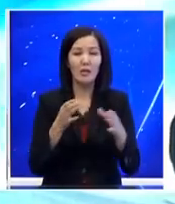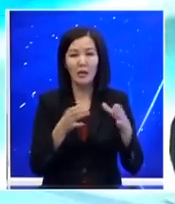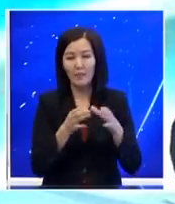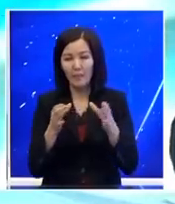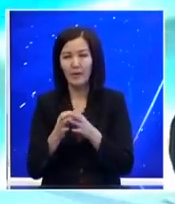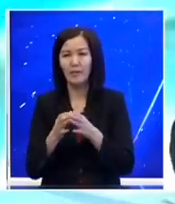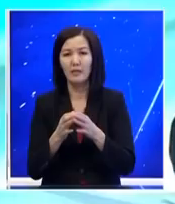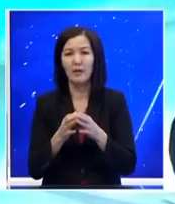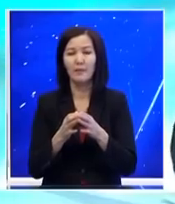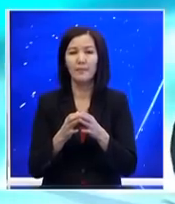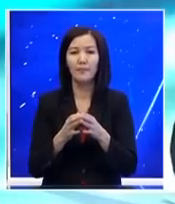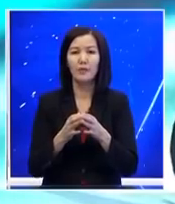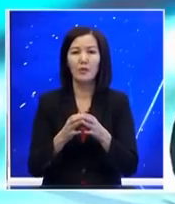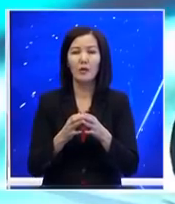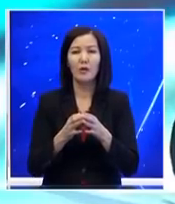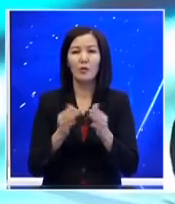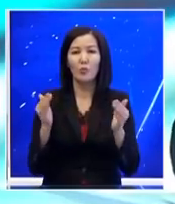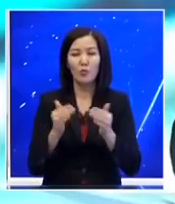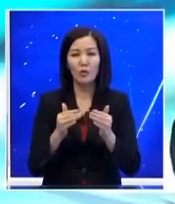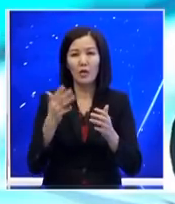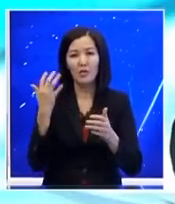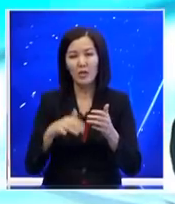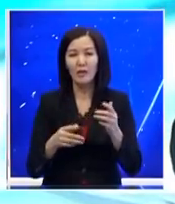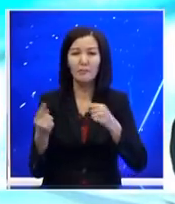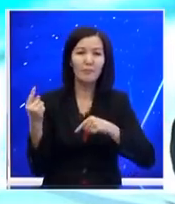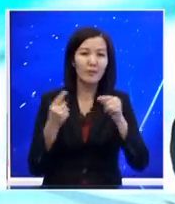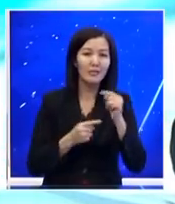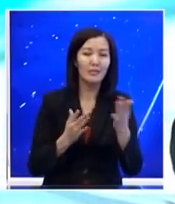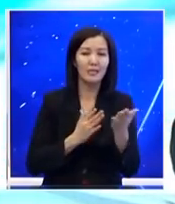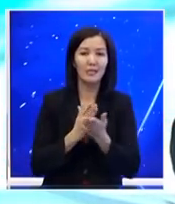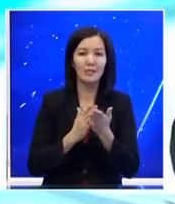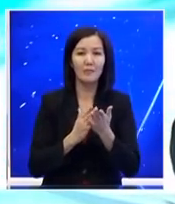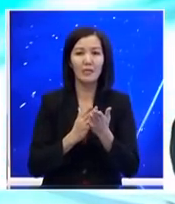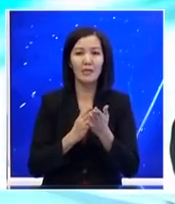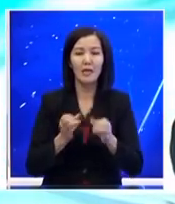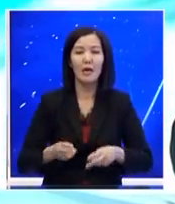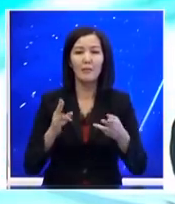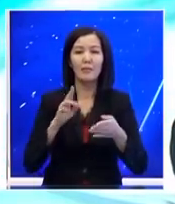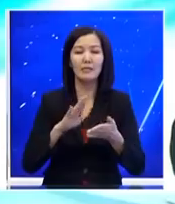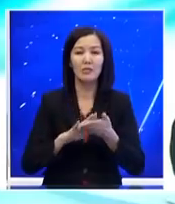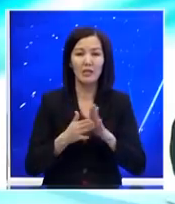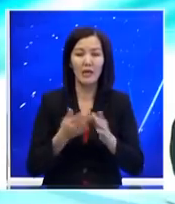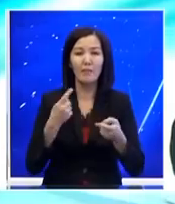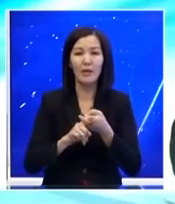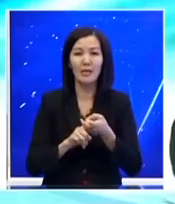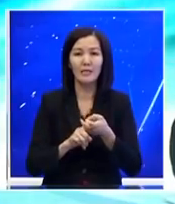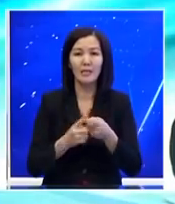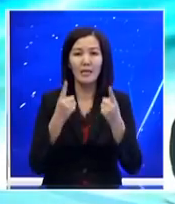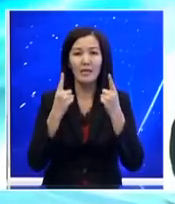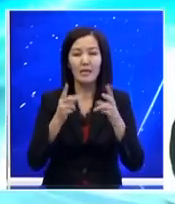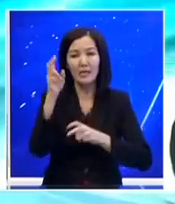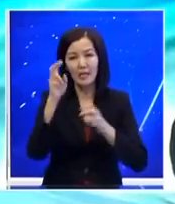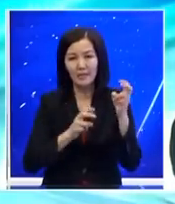Ол орта шағын бизнестің жұмыскерлері және де карантин болған жерде ірі